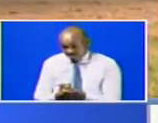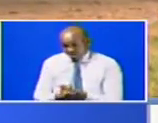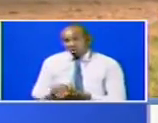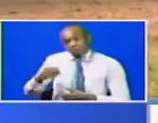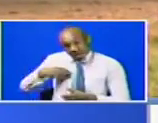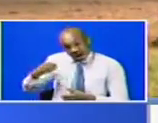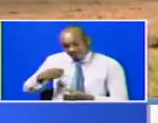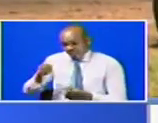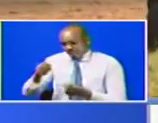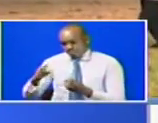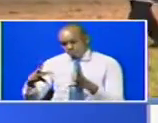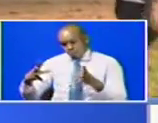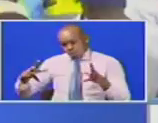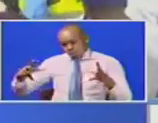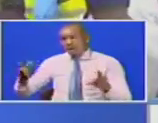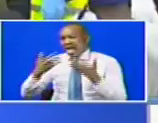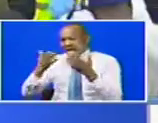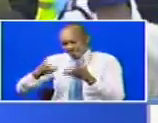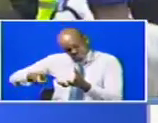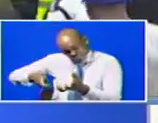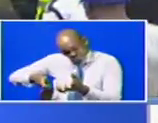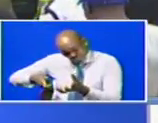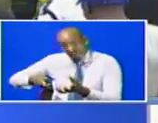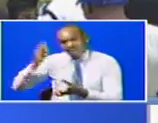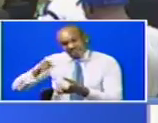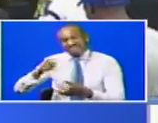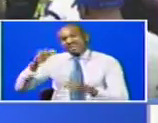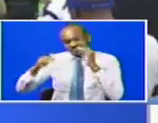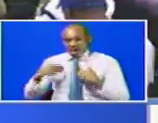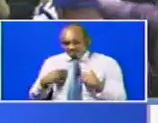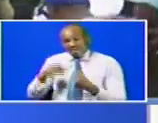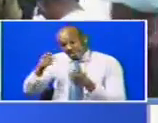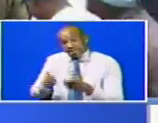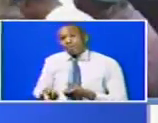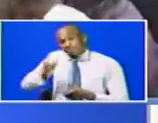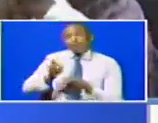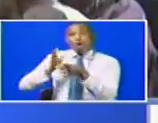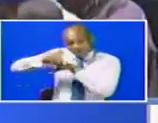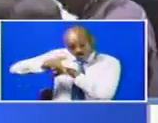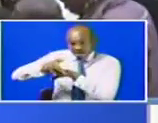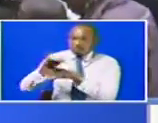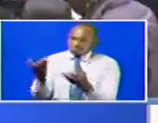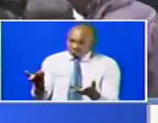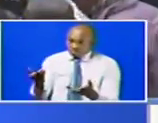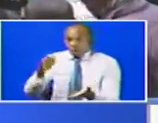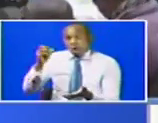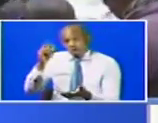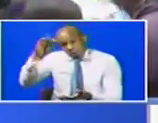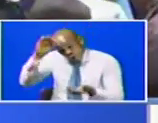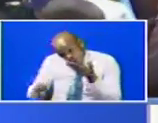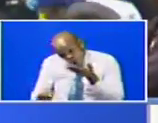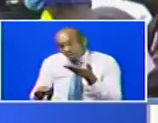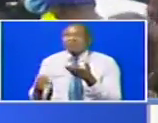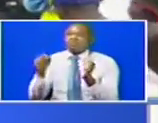tunaita the inflation level ya gurudumu. So kama mtu ameenda inflate, hiyo ni kuweka upepo ambao ni kiwango cha chini, ama ame over